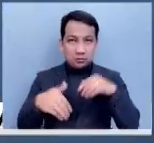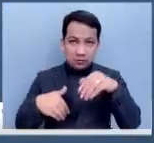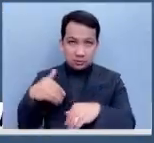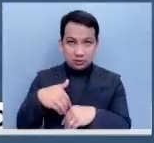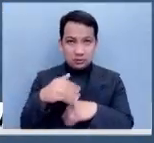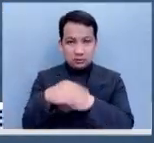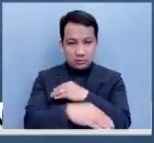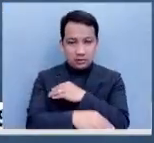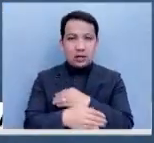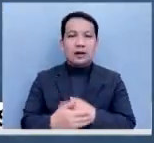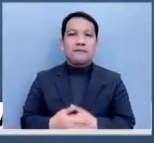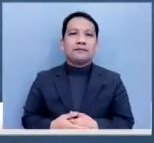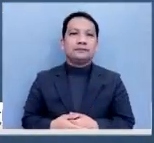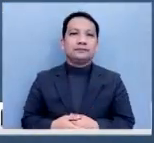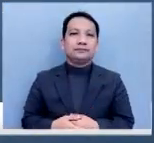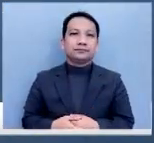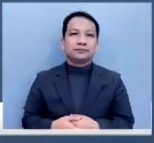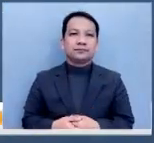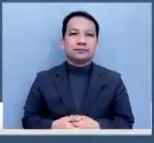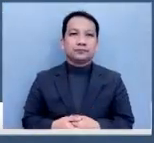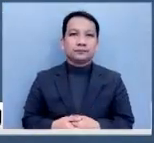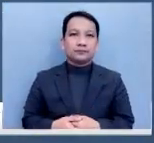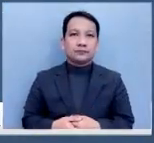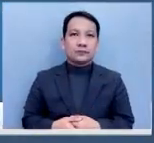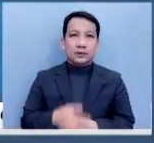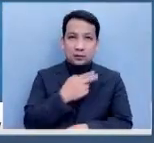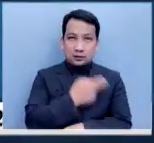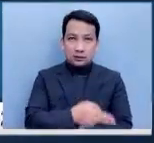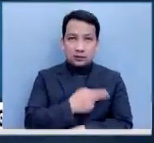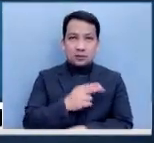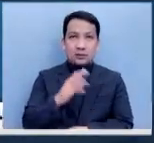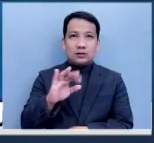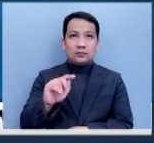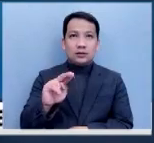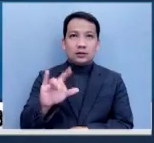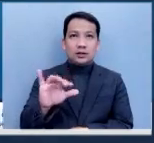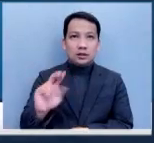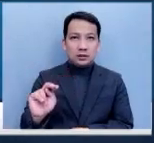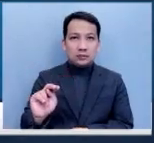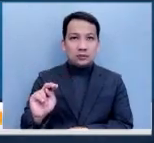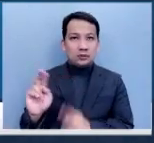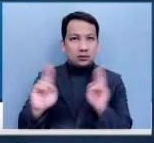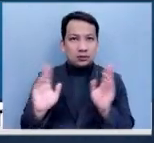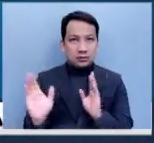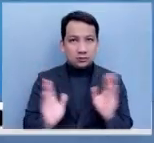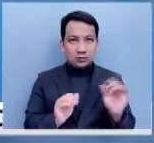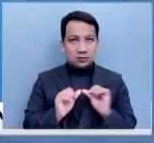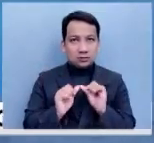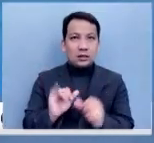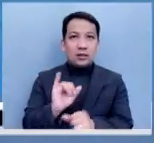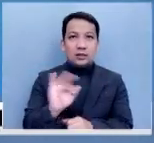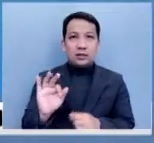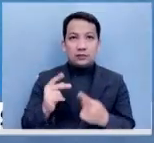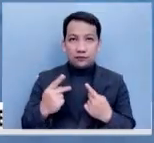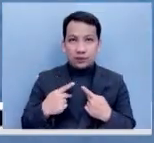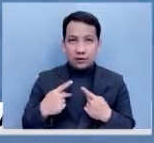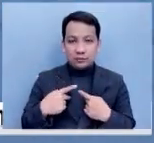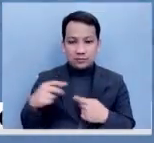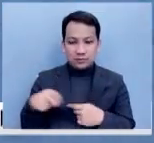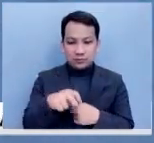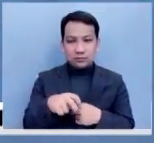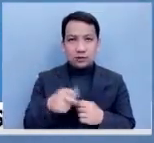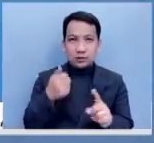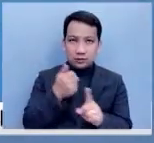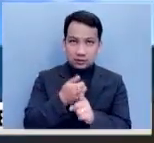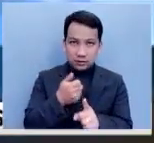dagat. Sinisiguro naman ng ospital ng Bantayan Island na handa silang rumesponde kung sakaling may turistang lubhang atakihin ng